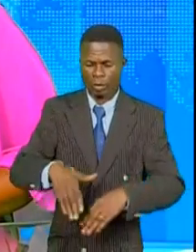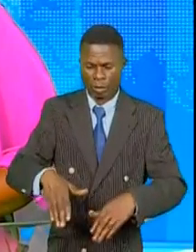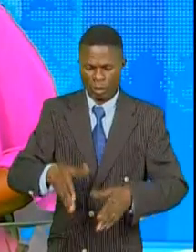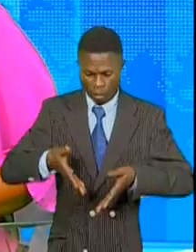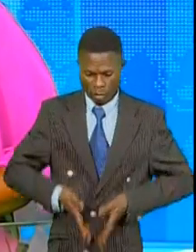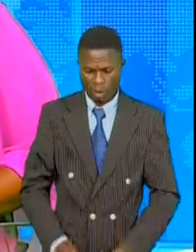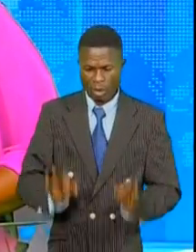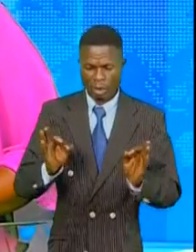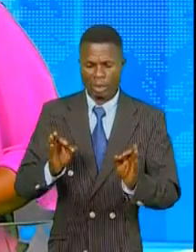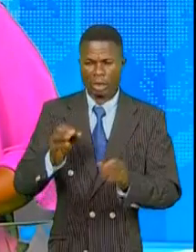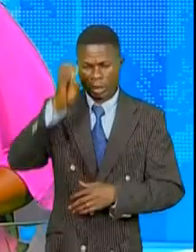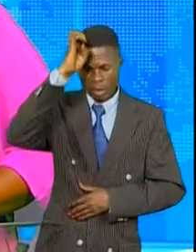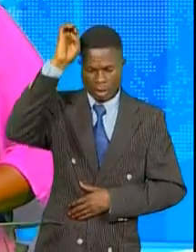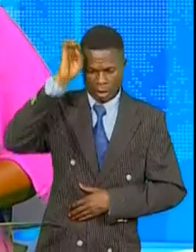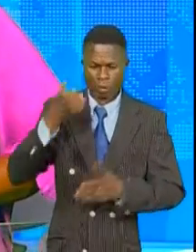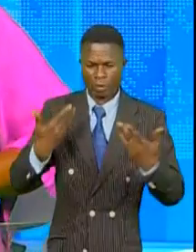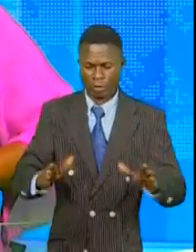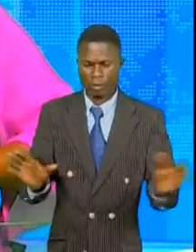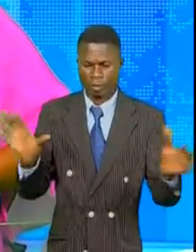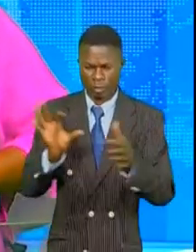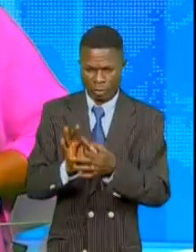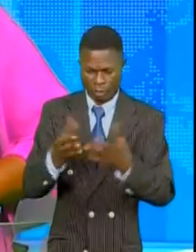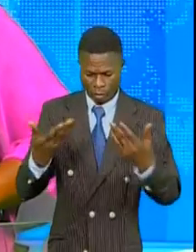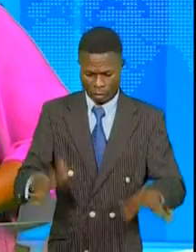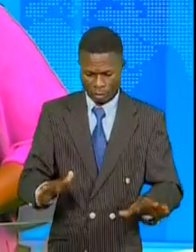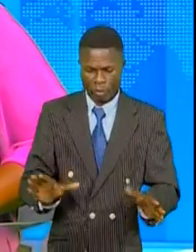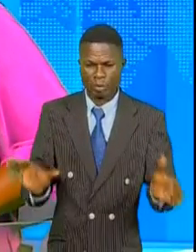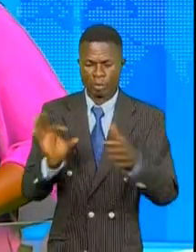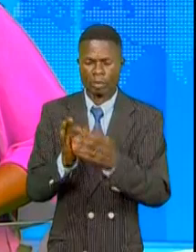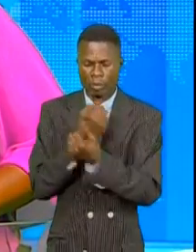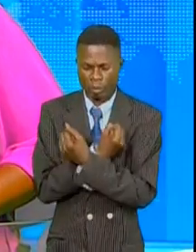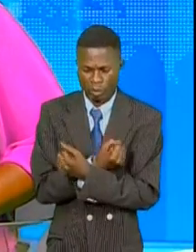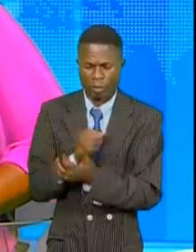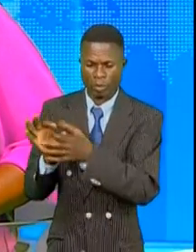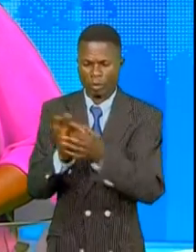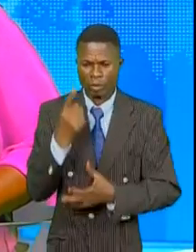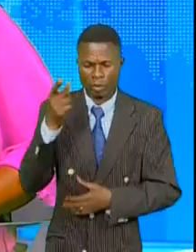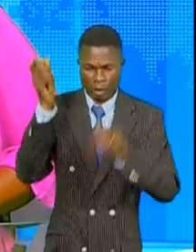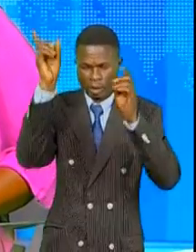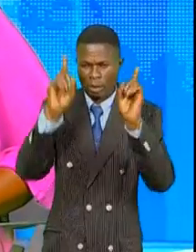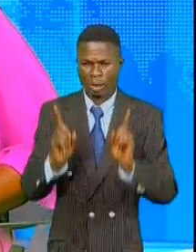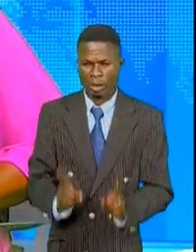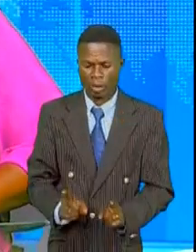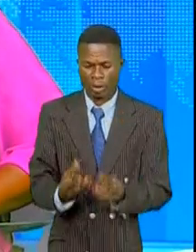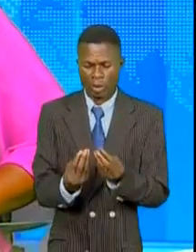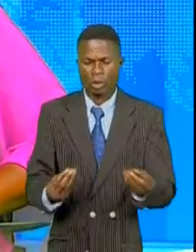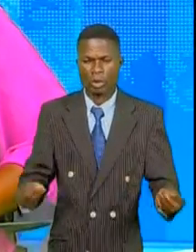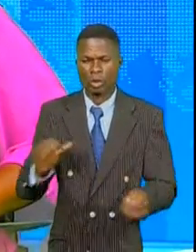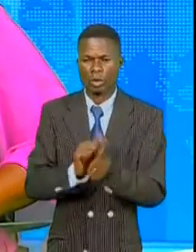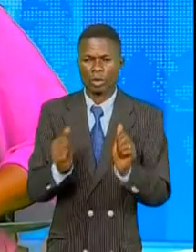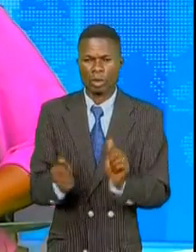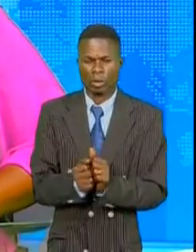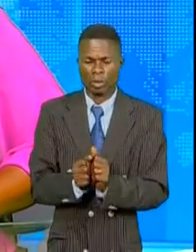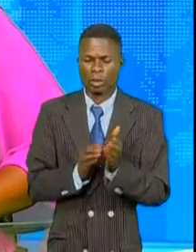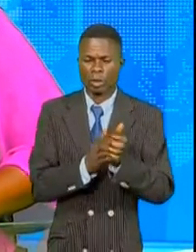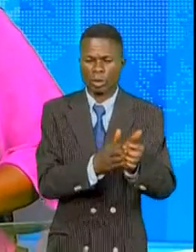clôturées les parties ont reconnu les sens de la solidarité et de l'unité africaine pour résoudre les problèmes et salué le leadership